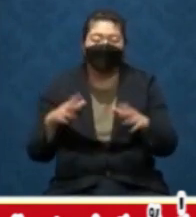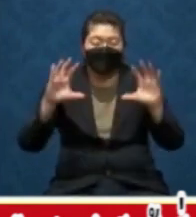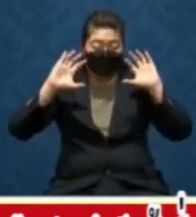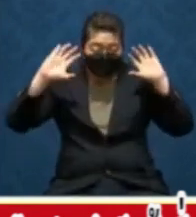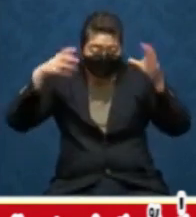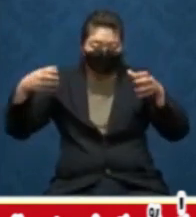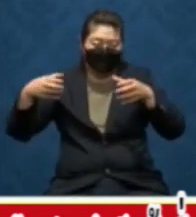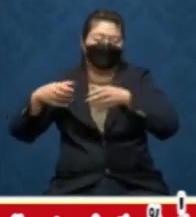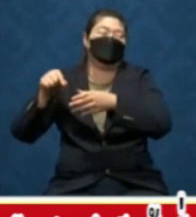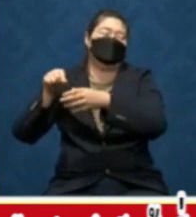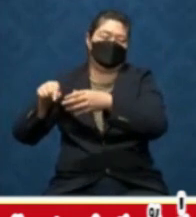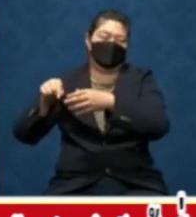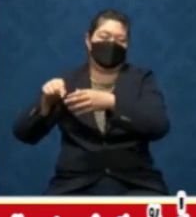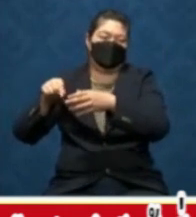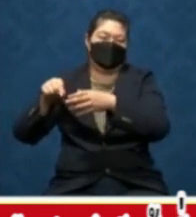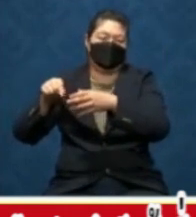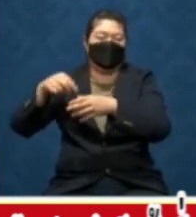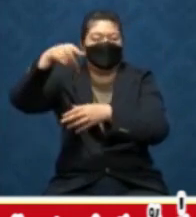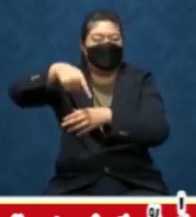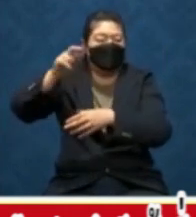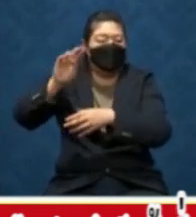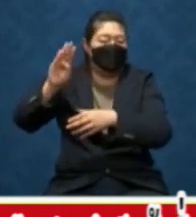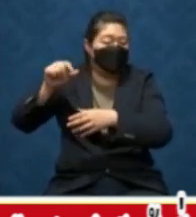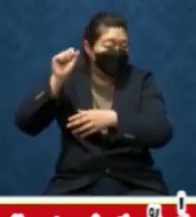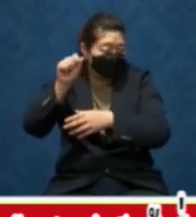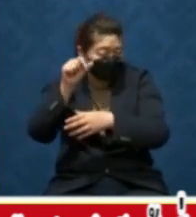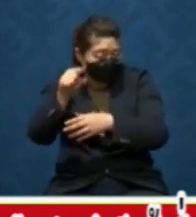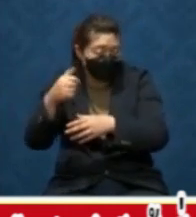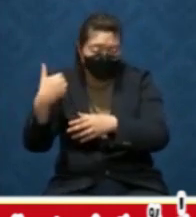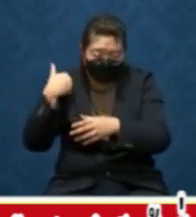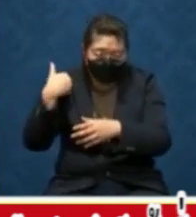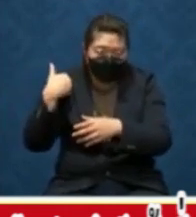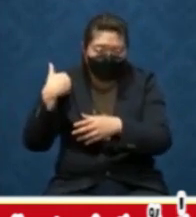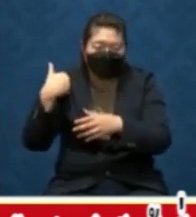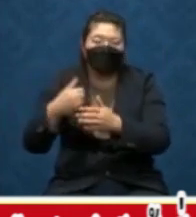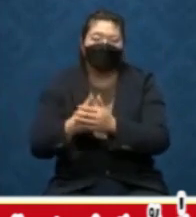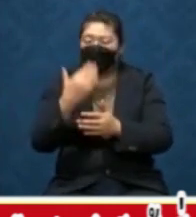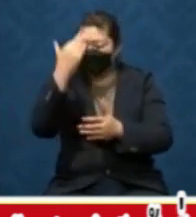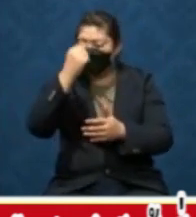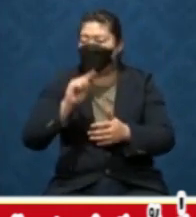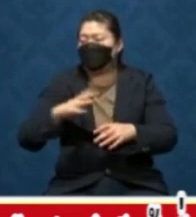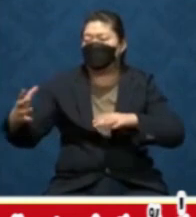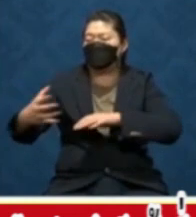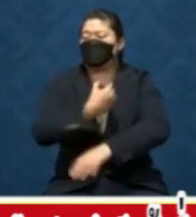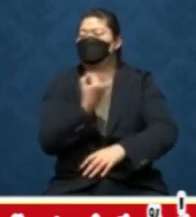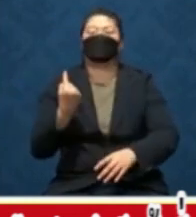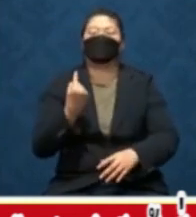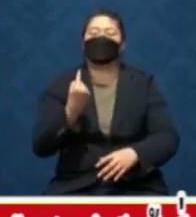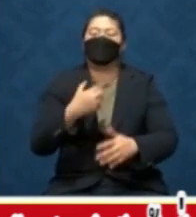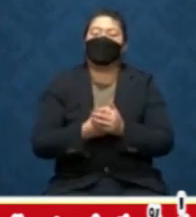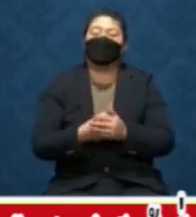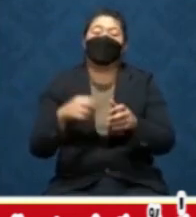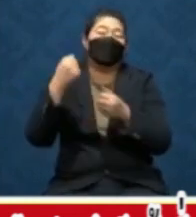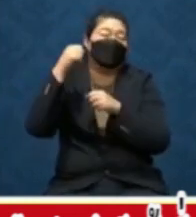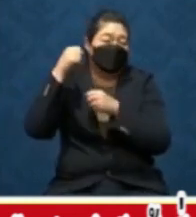อำนาจในพ.ร.กฉุกเฉินอยู่ในกำมือท่านจะใช้อำนาจอะไรก็ได้เพราะท่านมีอำนาจนี่ไงคะทำให้การ